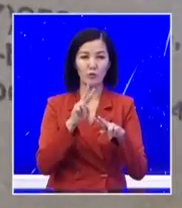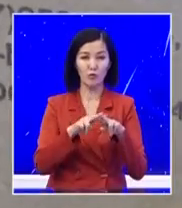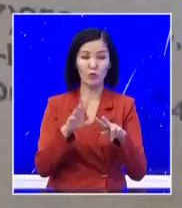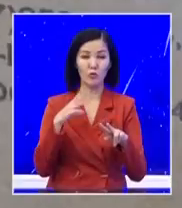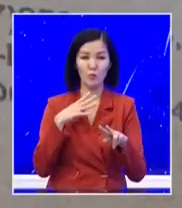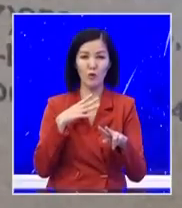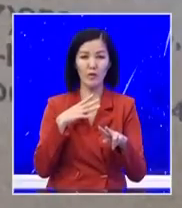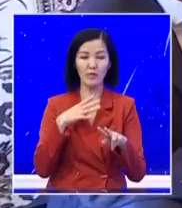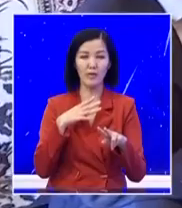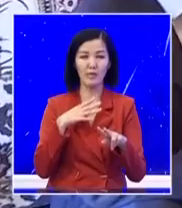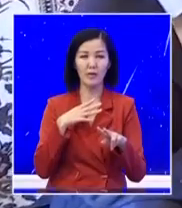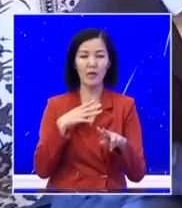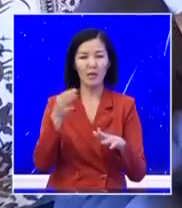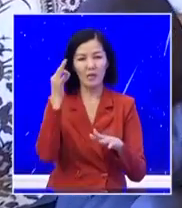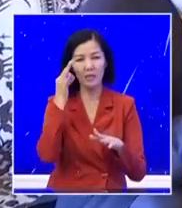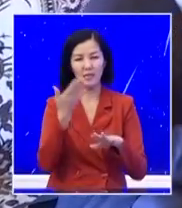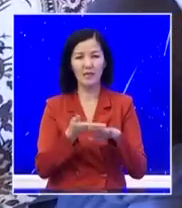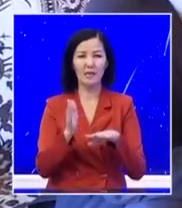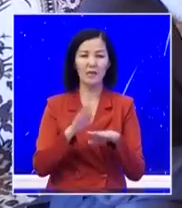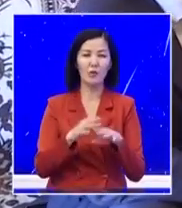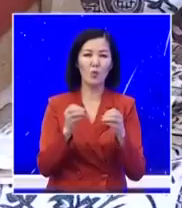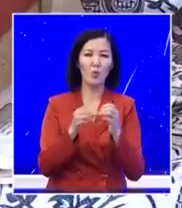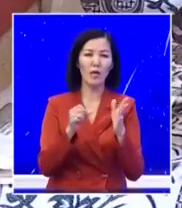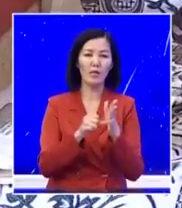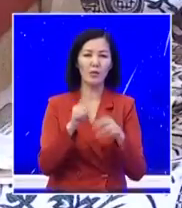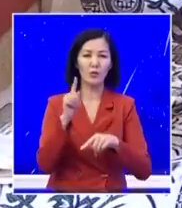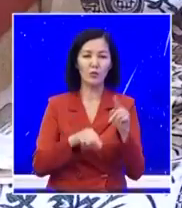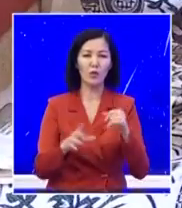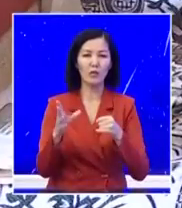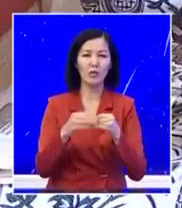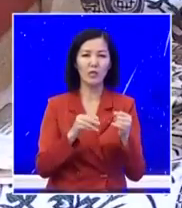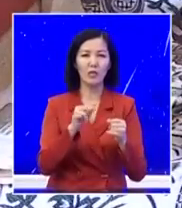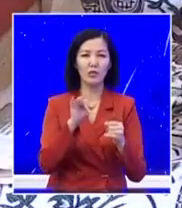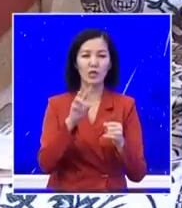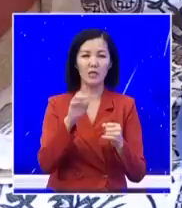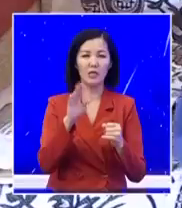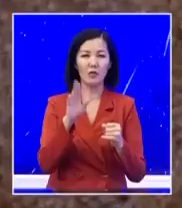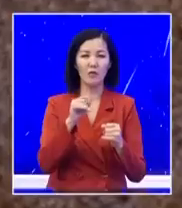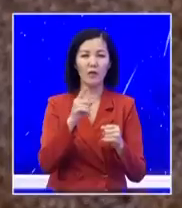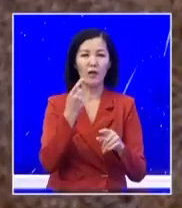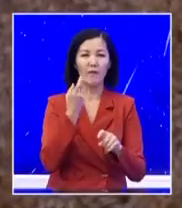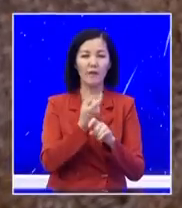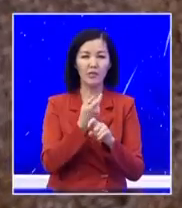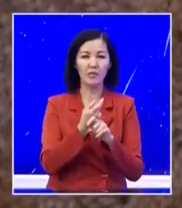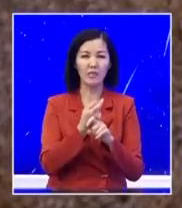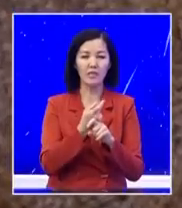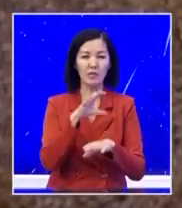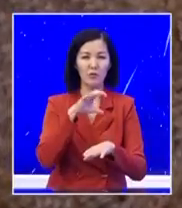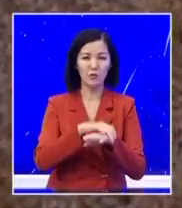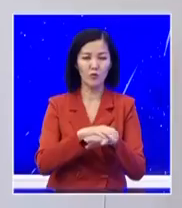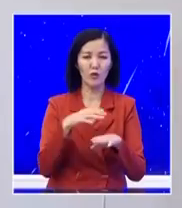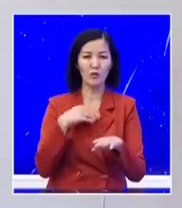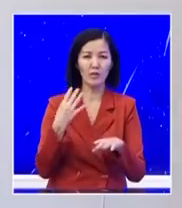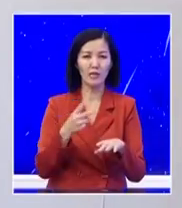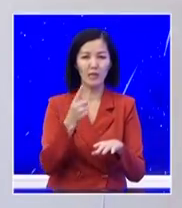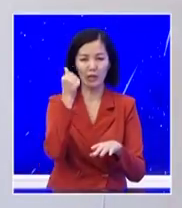қасіретке ұмытылмас естеліктерге толы. Небәрі 16 жасында туған жері Черниговта фашистердің қолына тұтқынға түседі. 1942 жылы